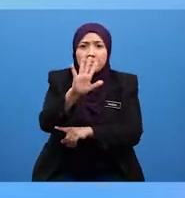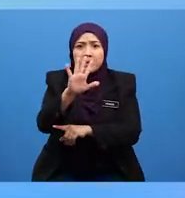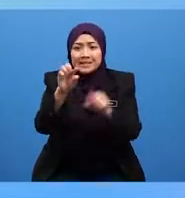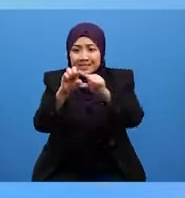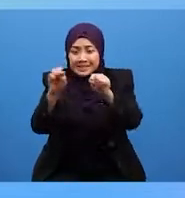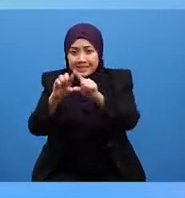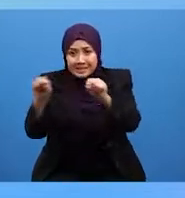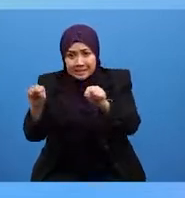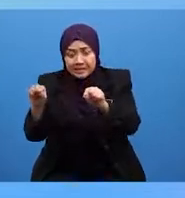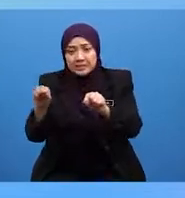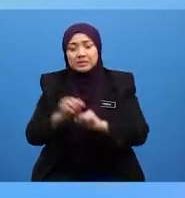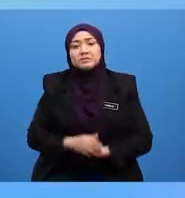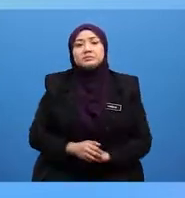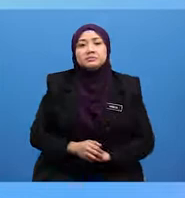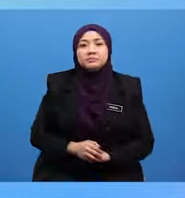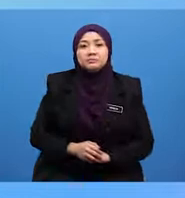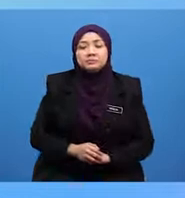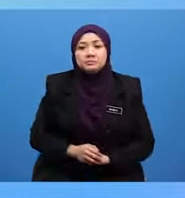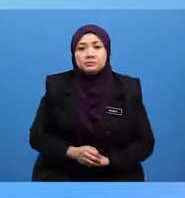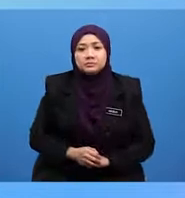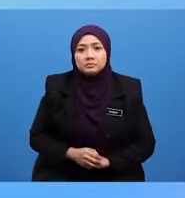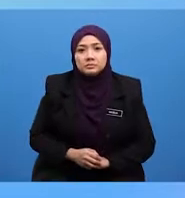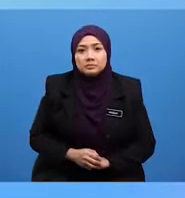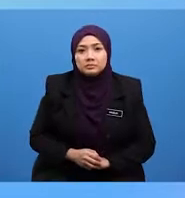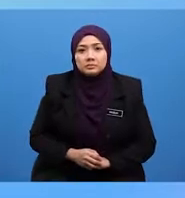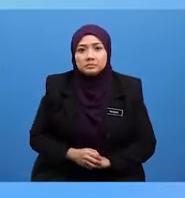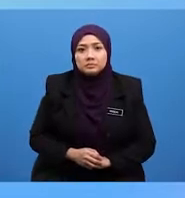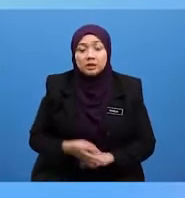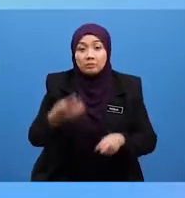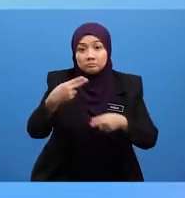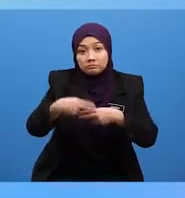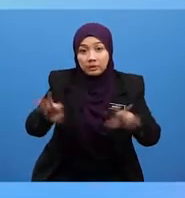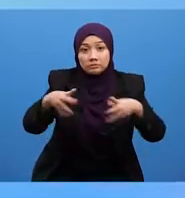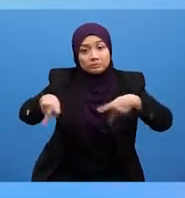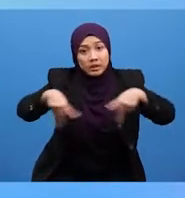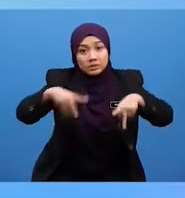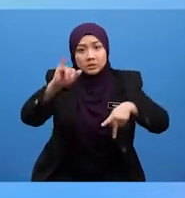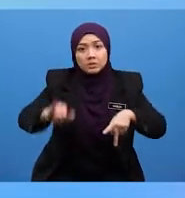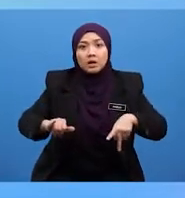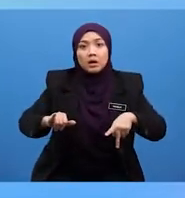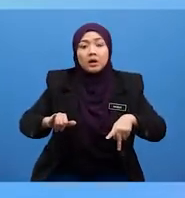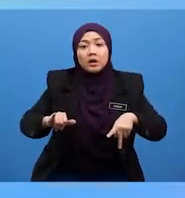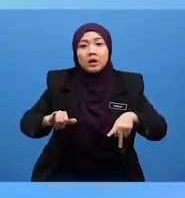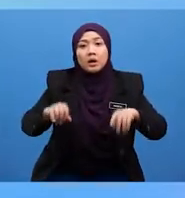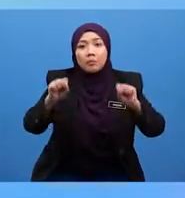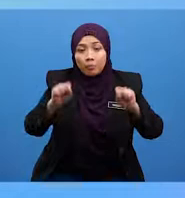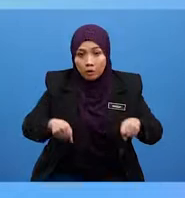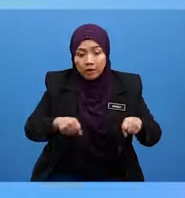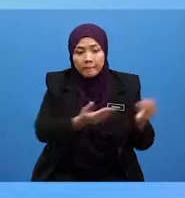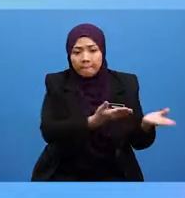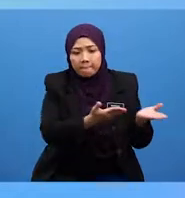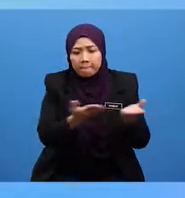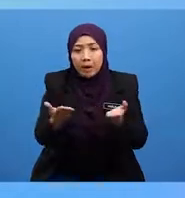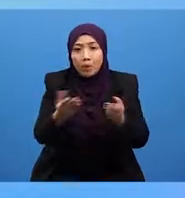juga dapat dihasilkan. Seterusnya, plastik yang dapat